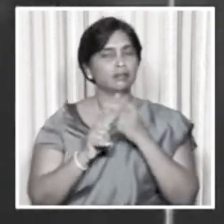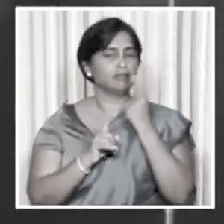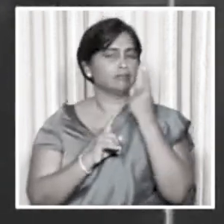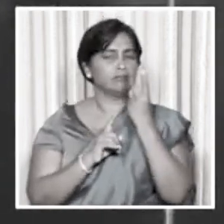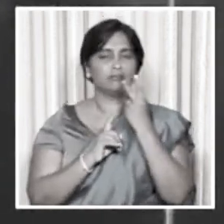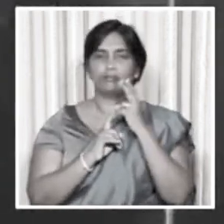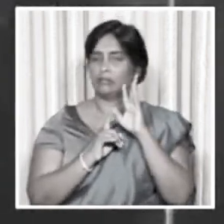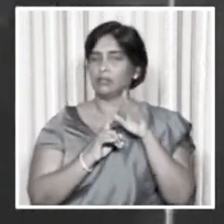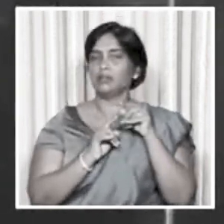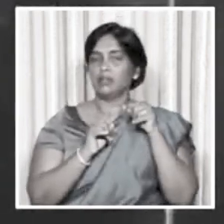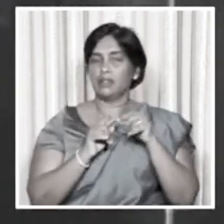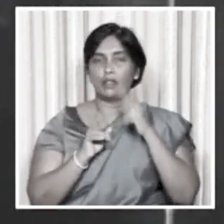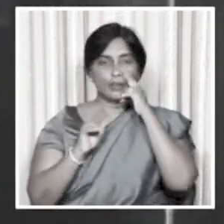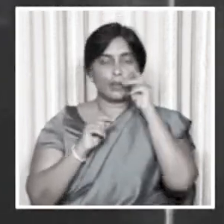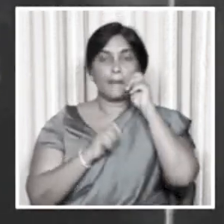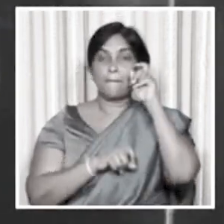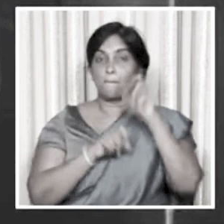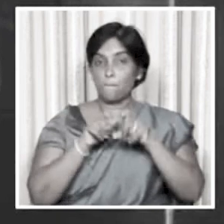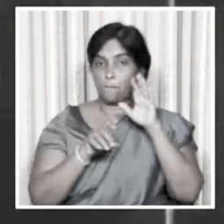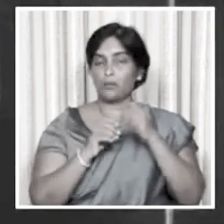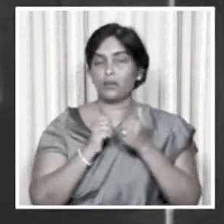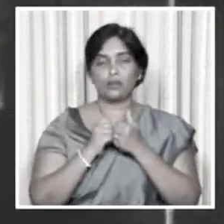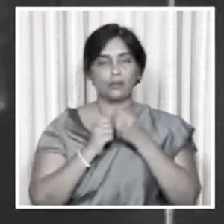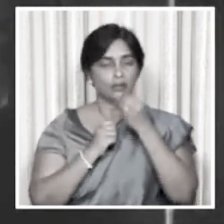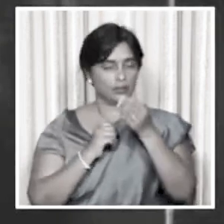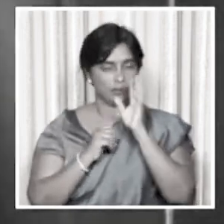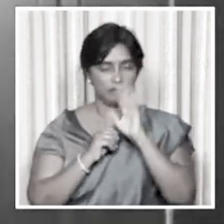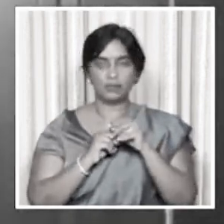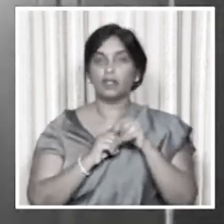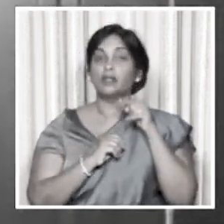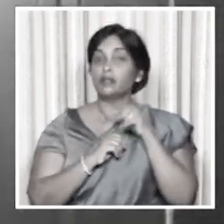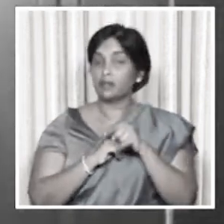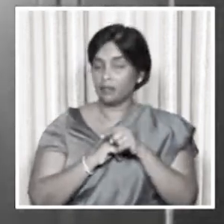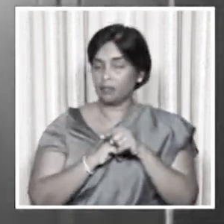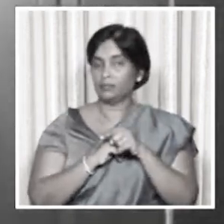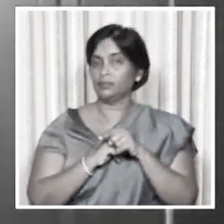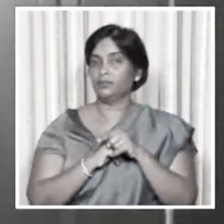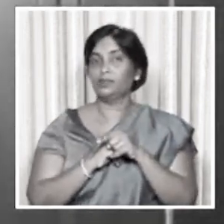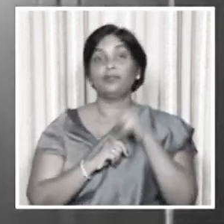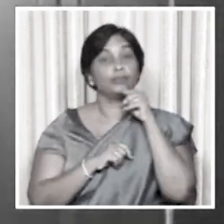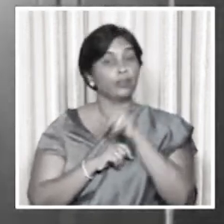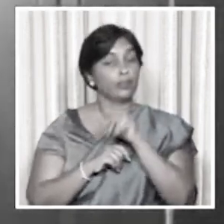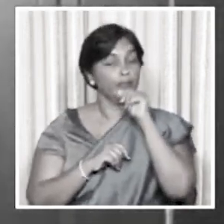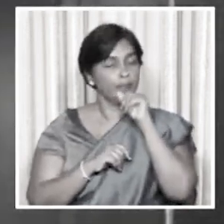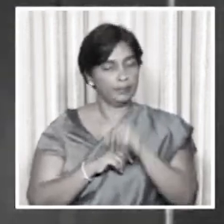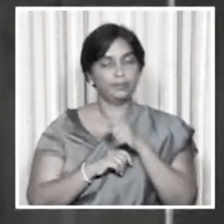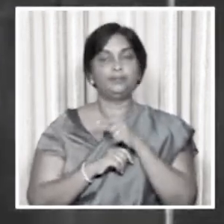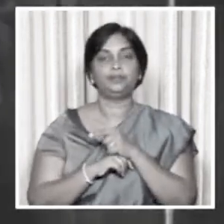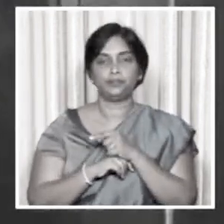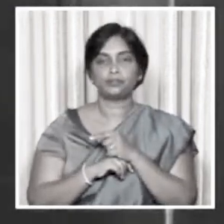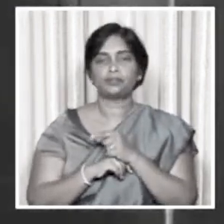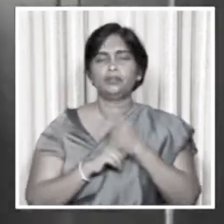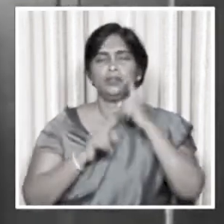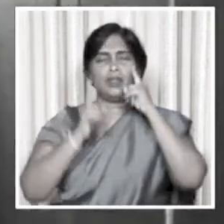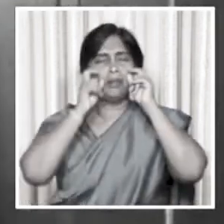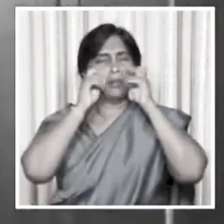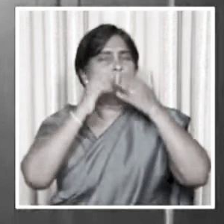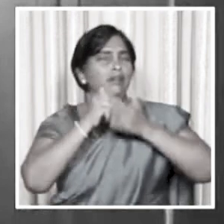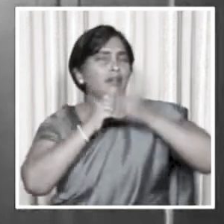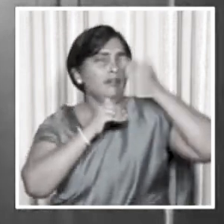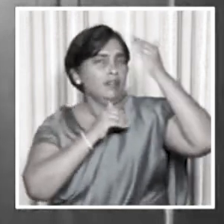மலையக மக்களுக்காக வைக்கப்பட்டிருக்கின்றது. இது சரியாக காணல் நீர் போன்ற முன்மொழிவுகளாக இருக்கின்றது.